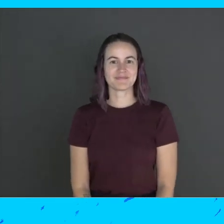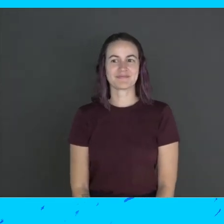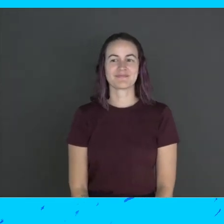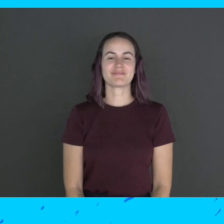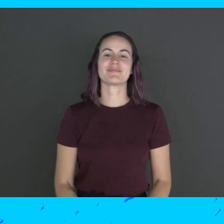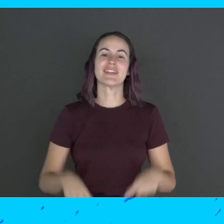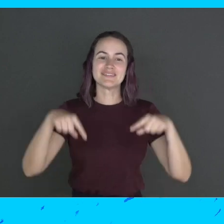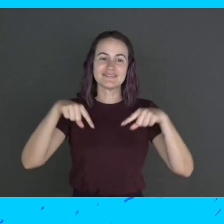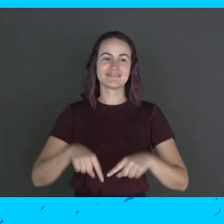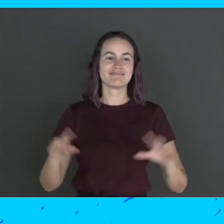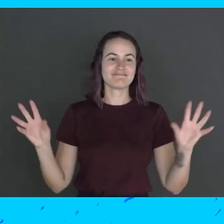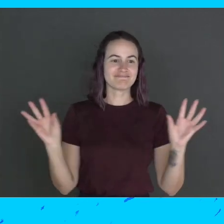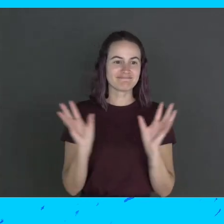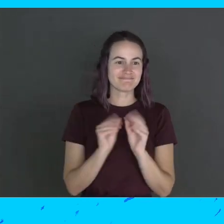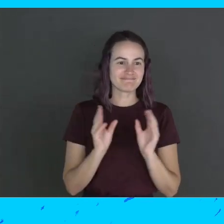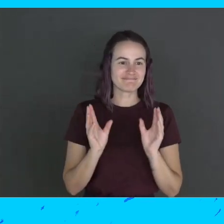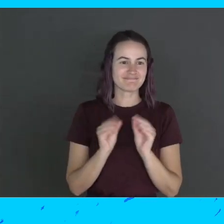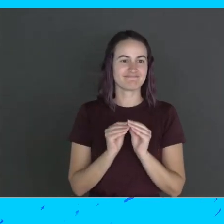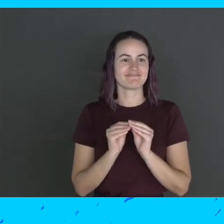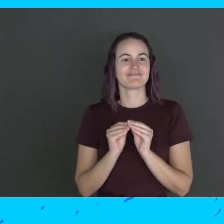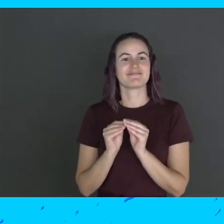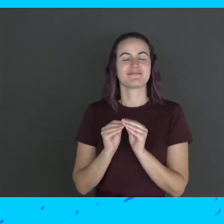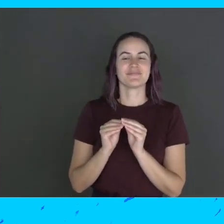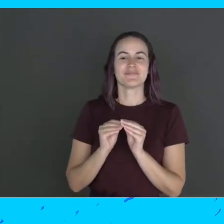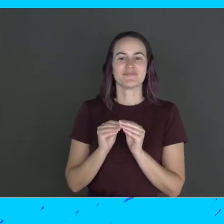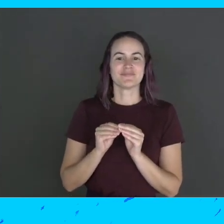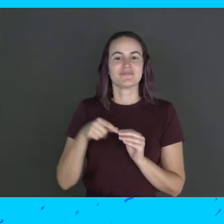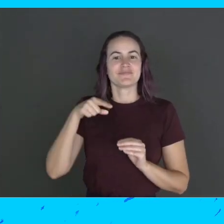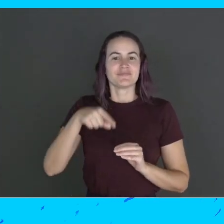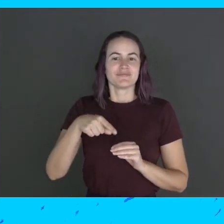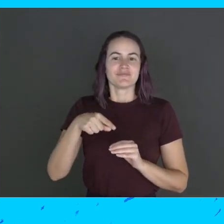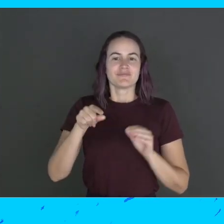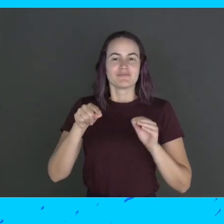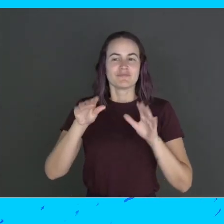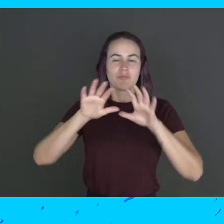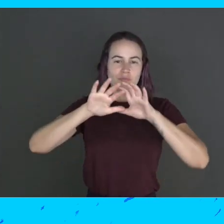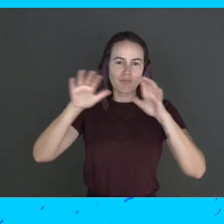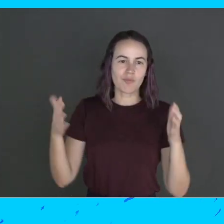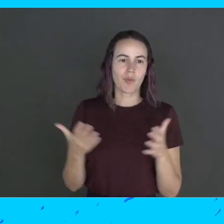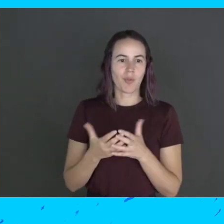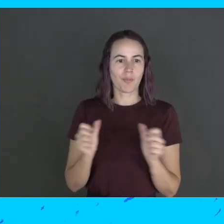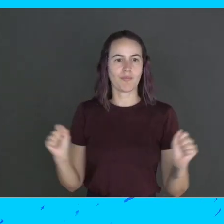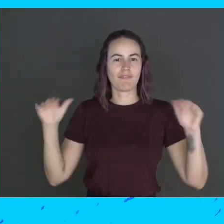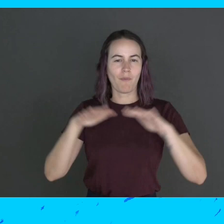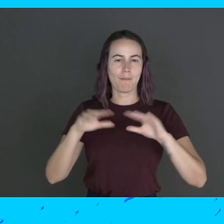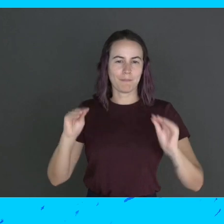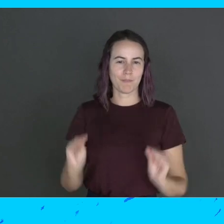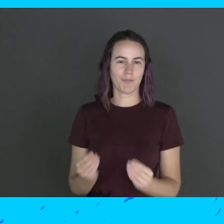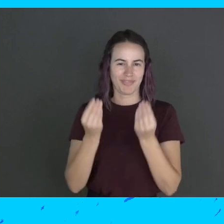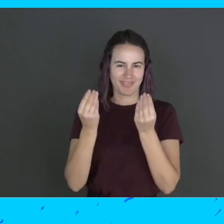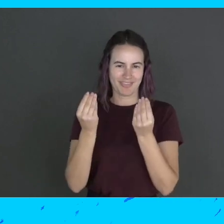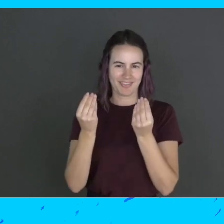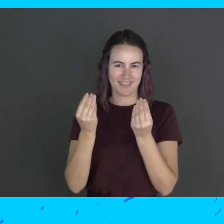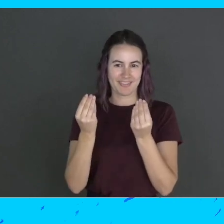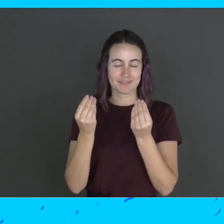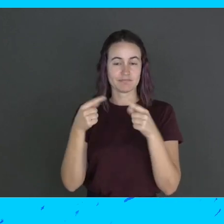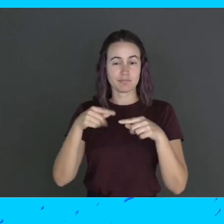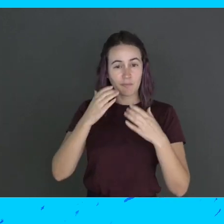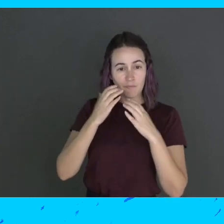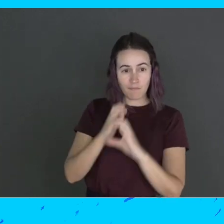Guttmacher Institute at the Global Forum for Adolescents. Très bien. Bienvenue à